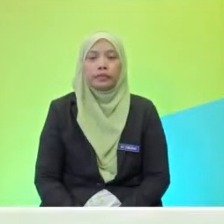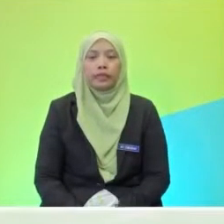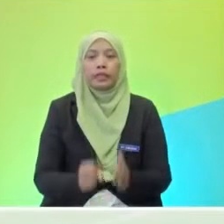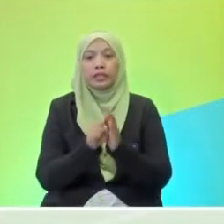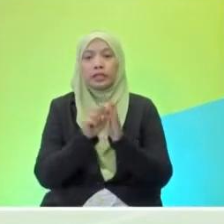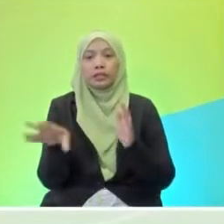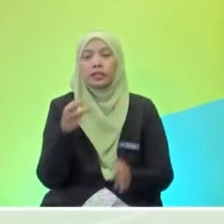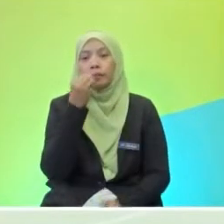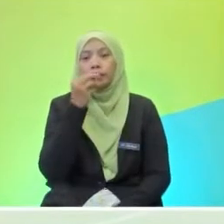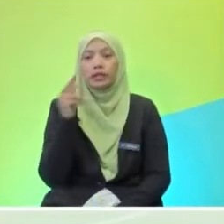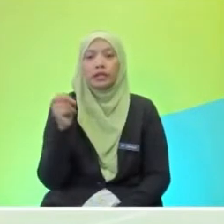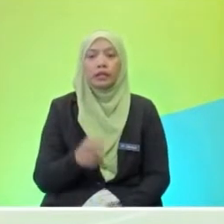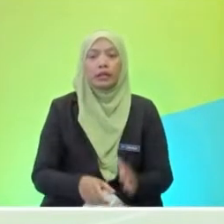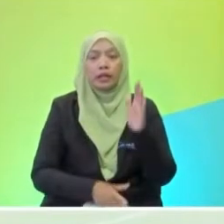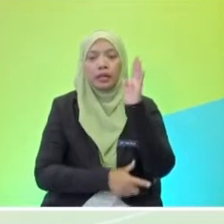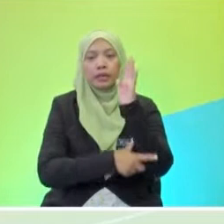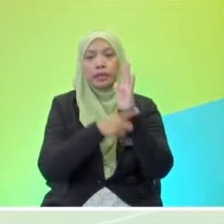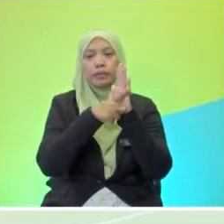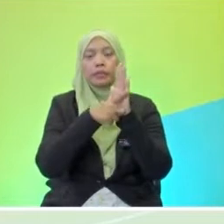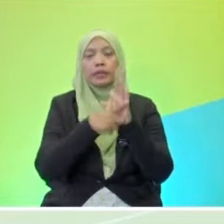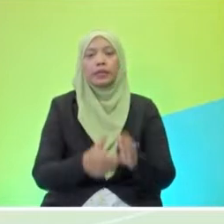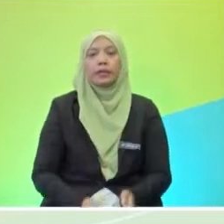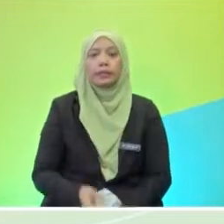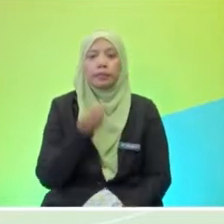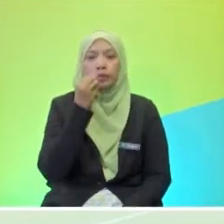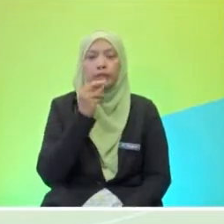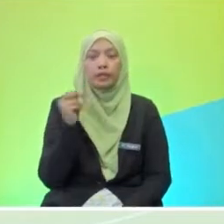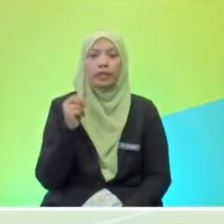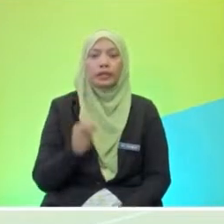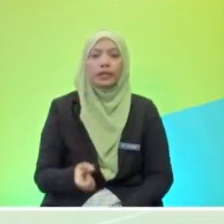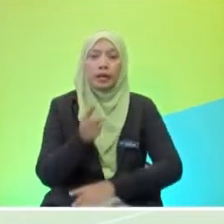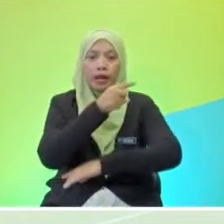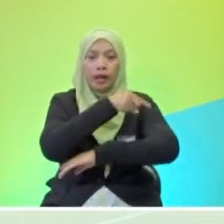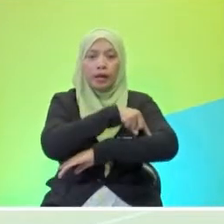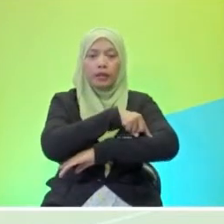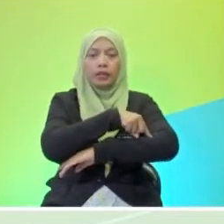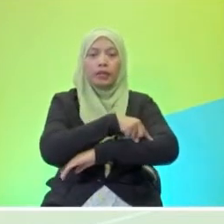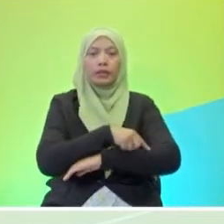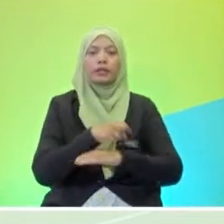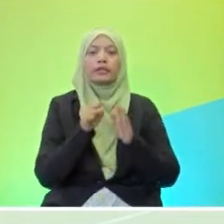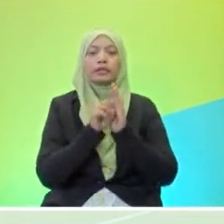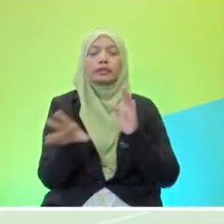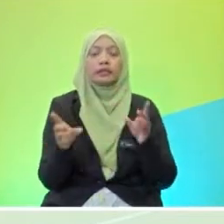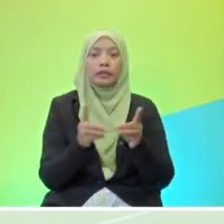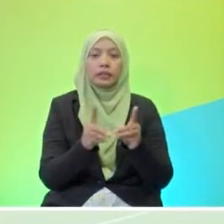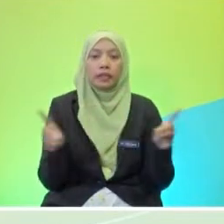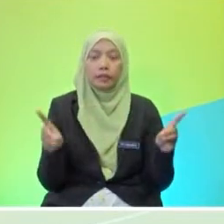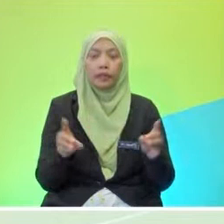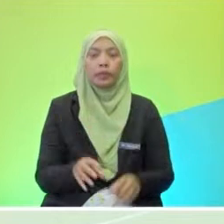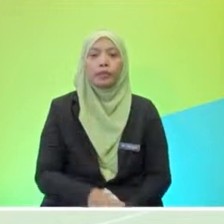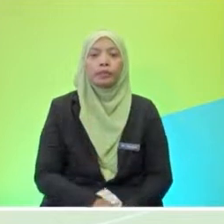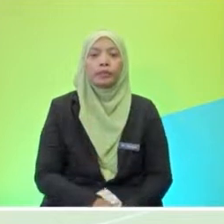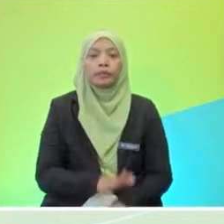kita tengok pula kelebihan makan harian sisa dapur tidak termasuklah